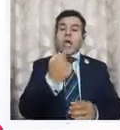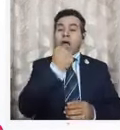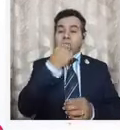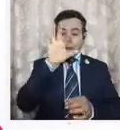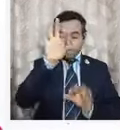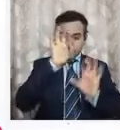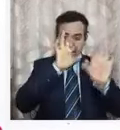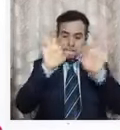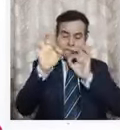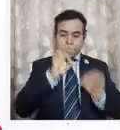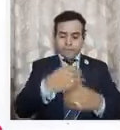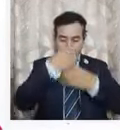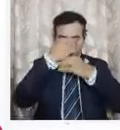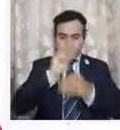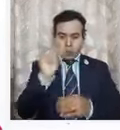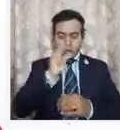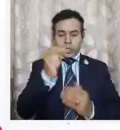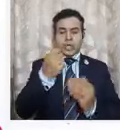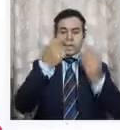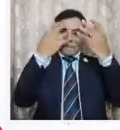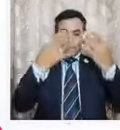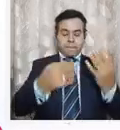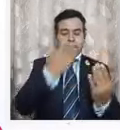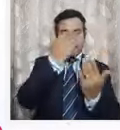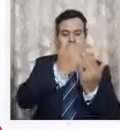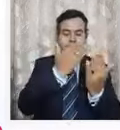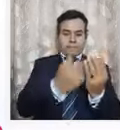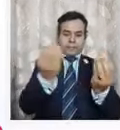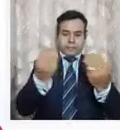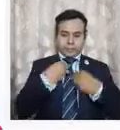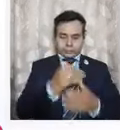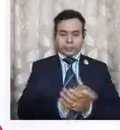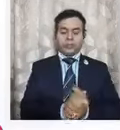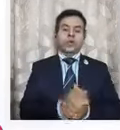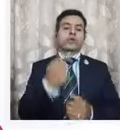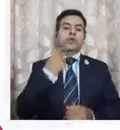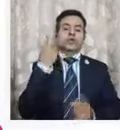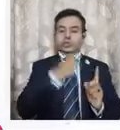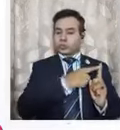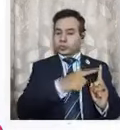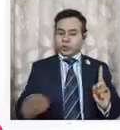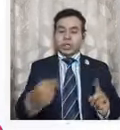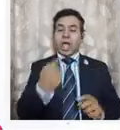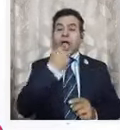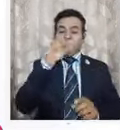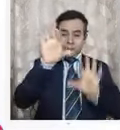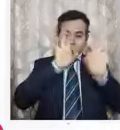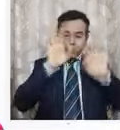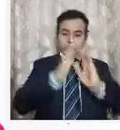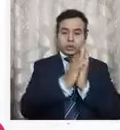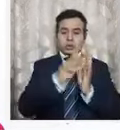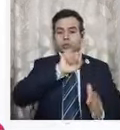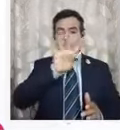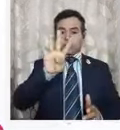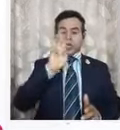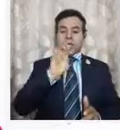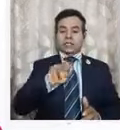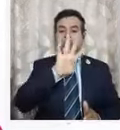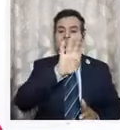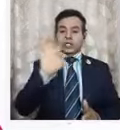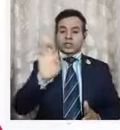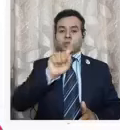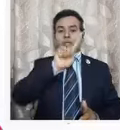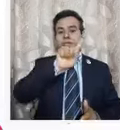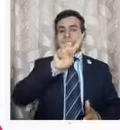এ সরকারি, কারিগরি কারণে 2টি সরকারি পরীক্ষাগার থেকে ফলাফল পাওয়া যায়নি এবং 1টি বেসরকারি পরীক্ষাগার থেকে ফলাফল পাওয়া